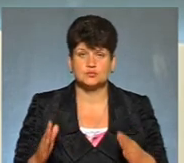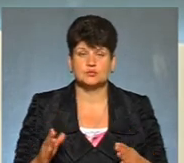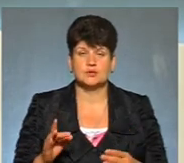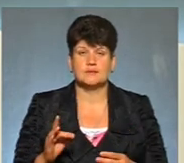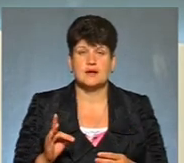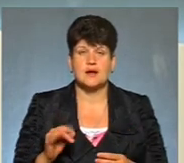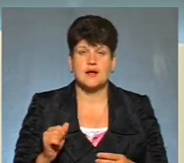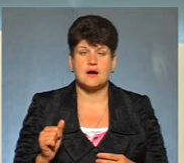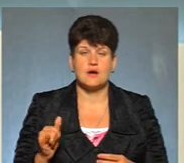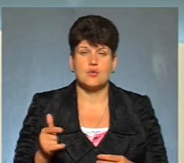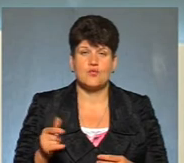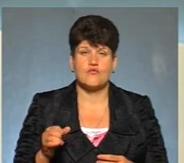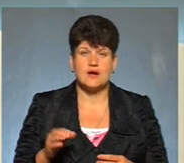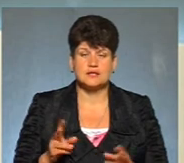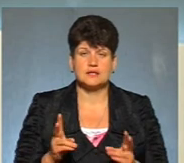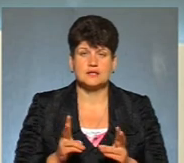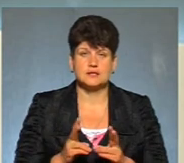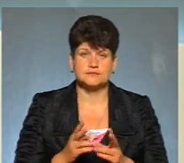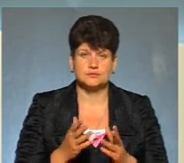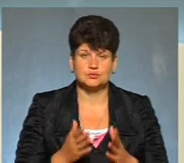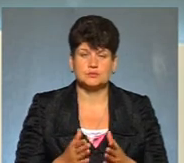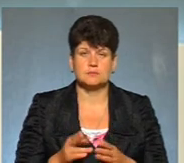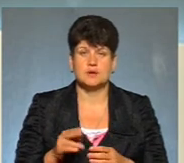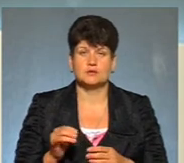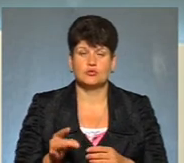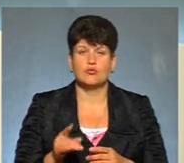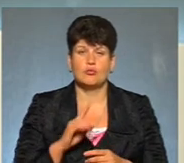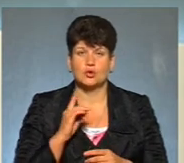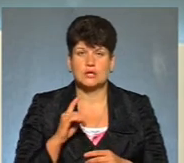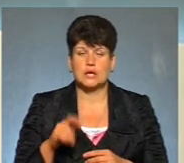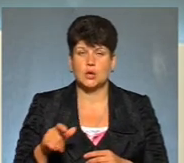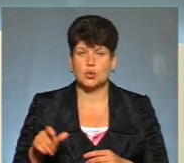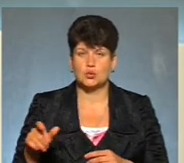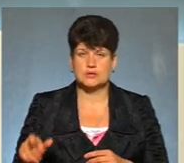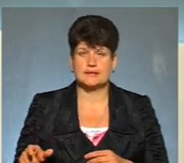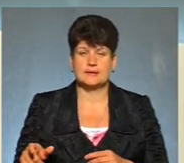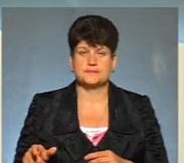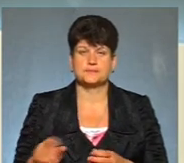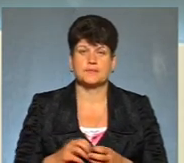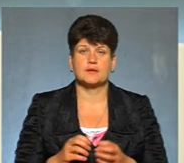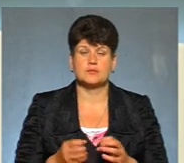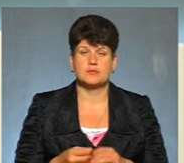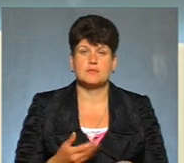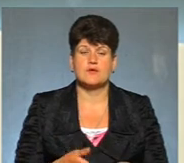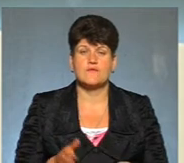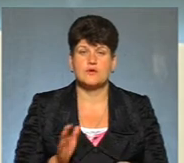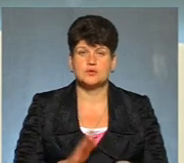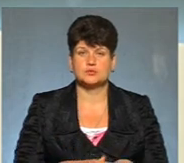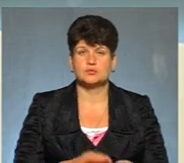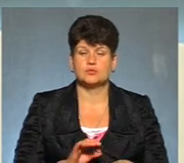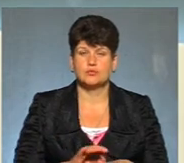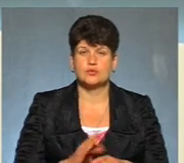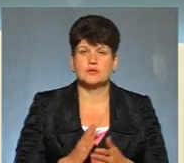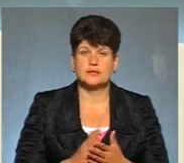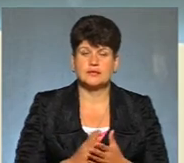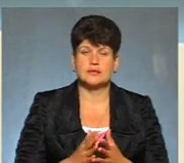зустріч з патогеном. Те, що, очевидно, у молодих людей загроза тяжкого перебігу є